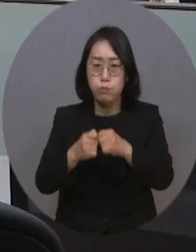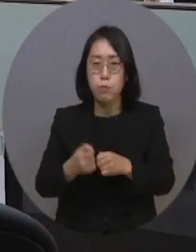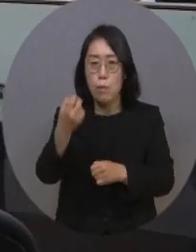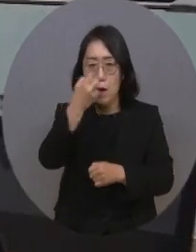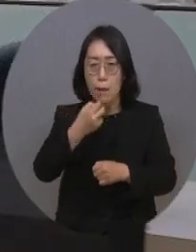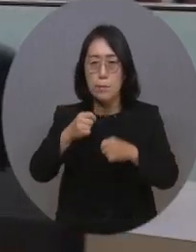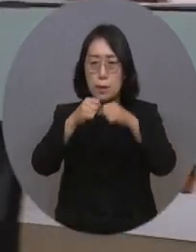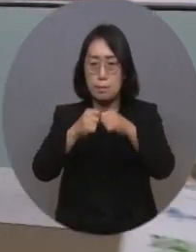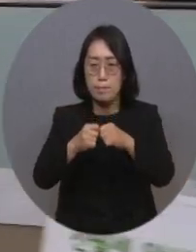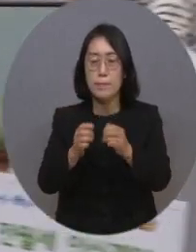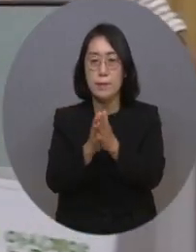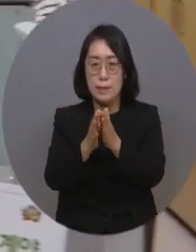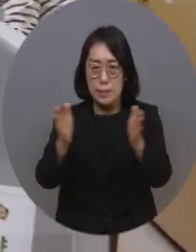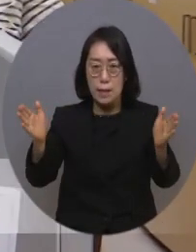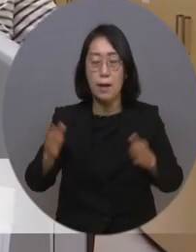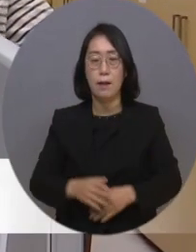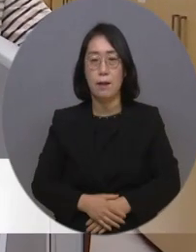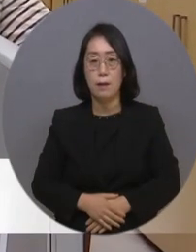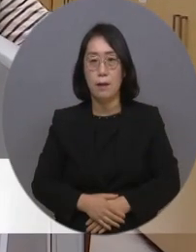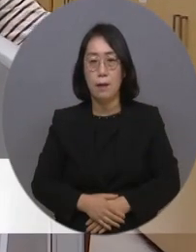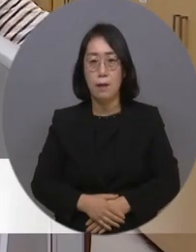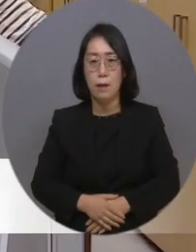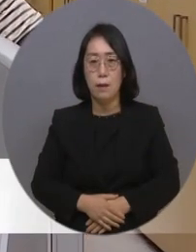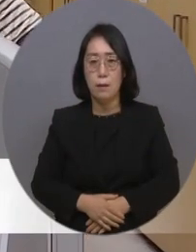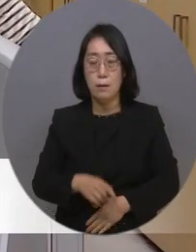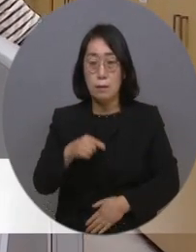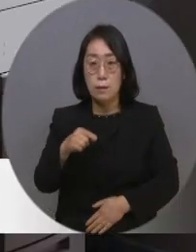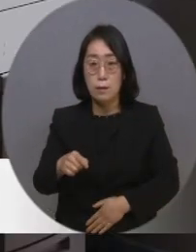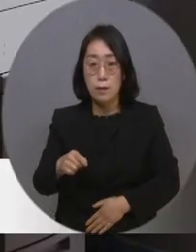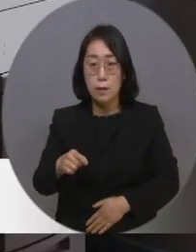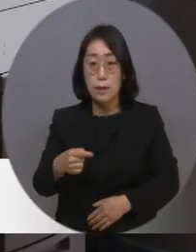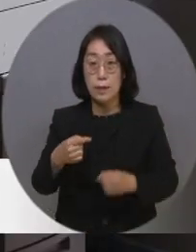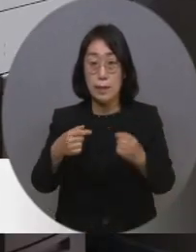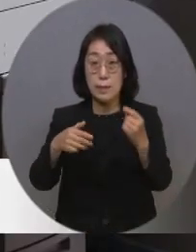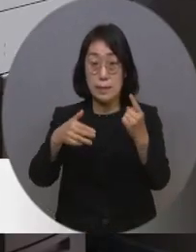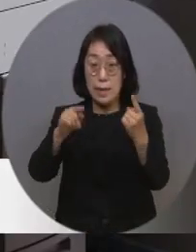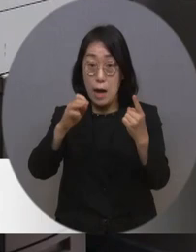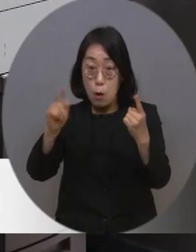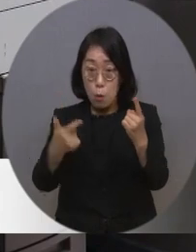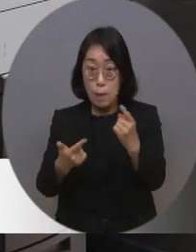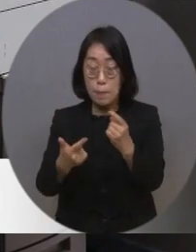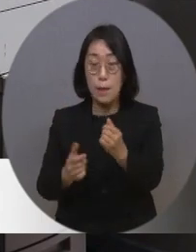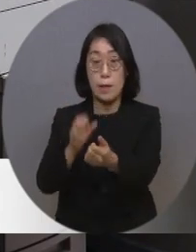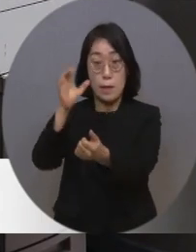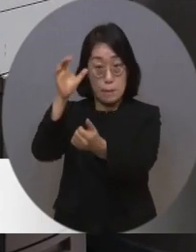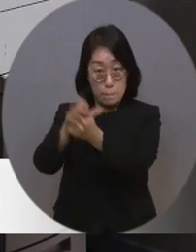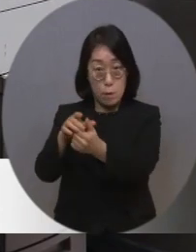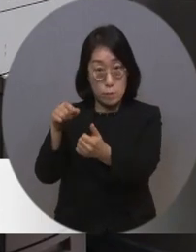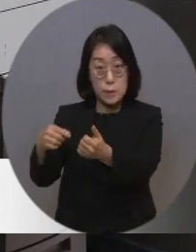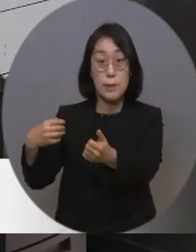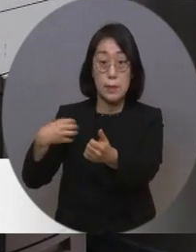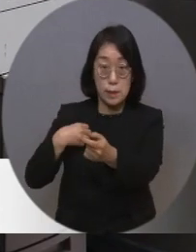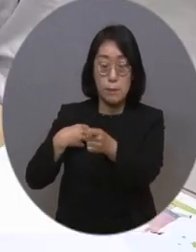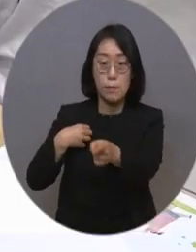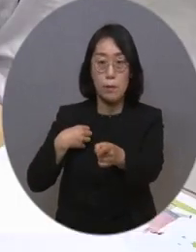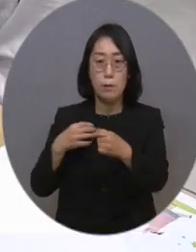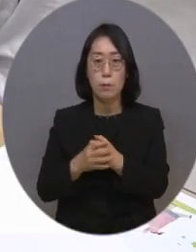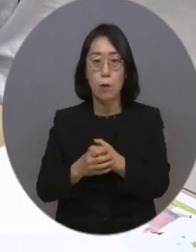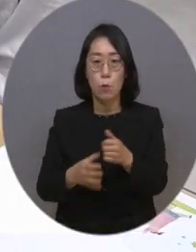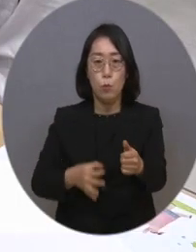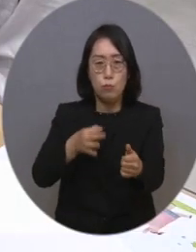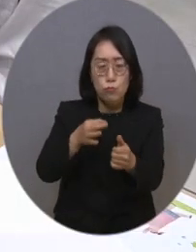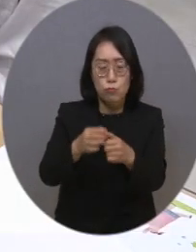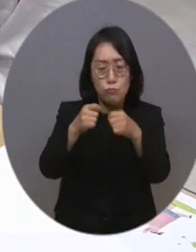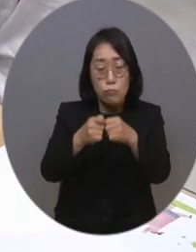지난 17일 밝혔습니다. 복지부는 이기일 제1차관을 단장으로 하는 복지분야 국고보조금